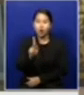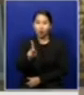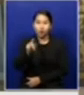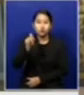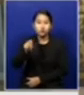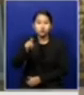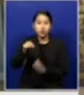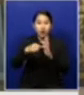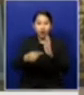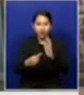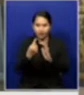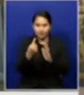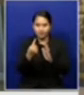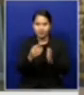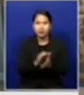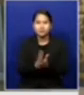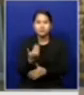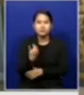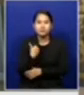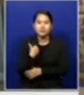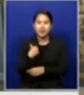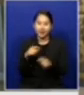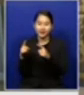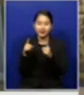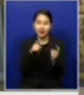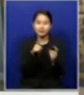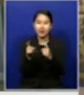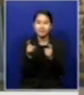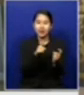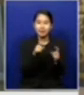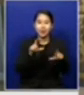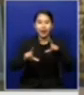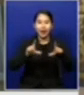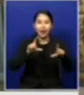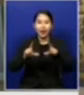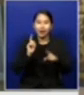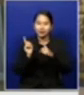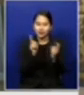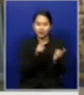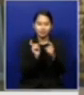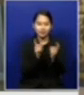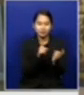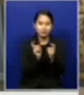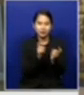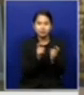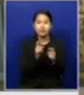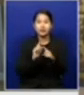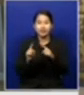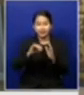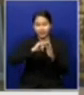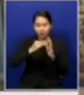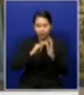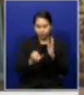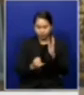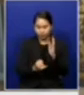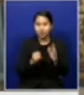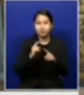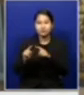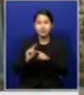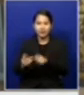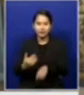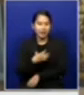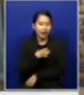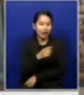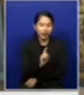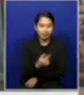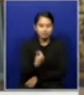การซักถามนะครับลายถามผู้บริหารต่างๆที่อยู่ตามจังหวัดต่างๆว่าต้องการอะไร